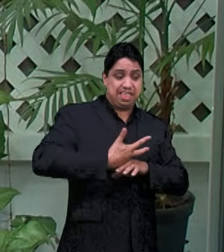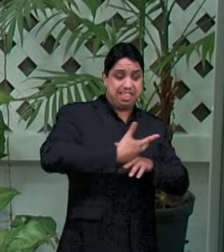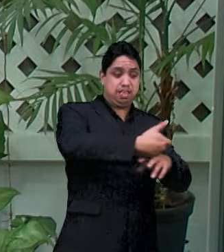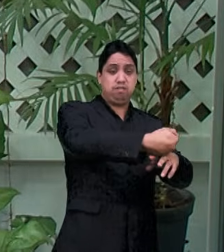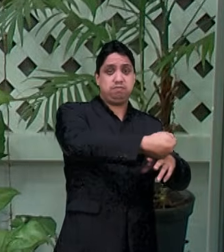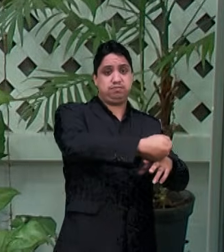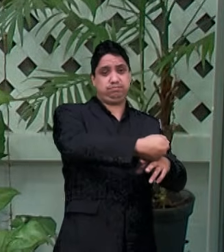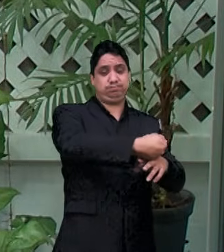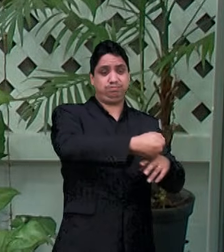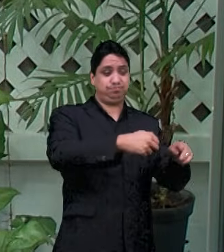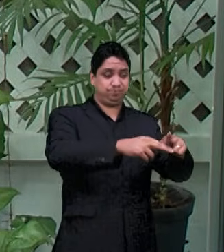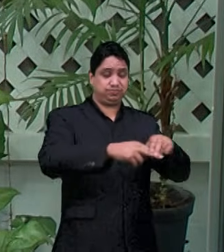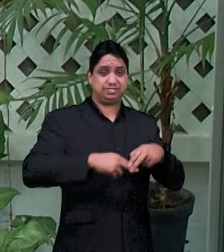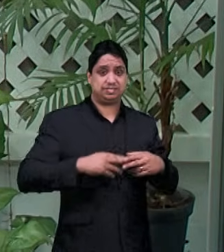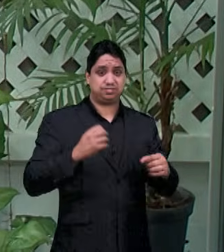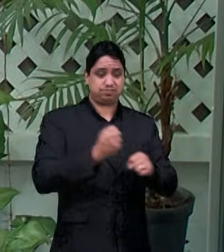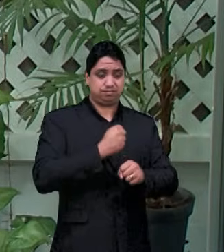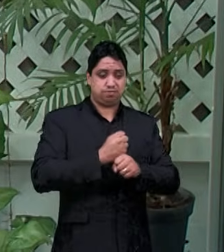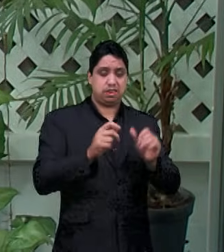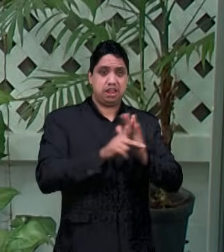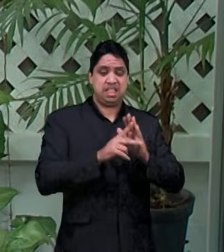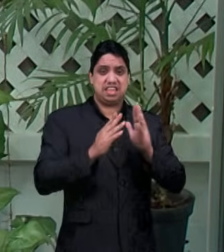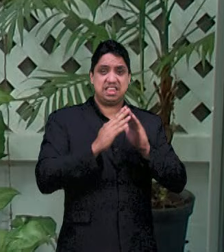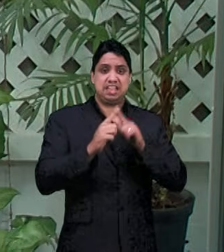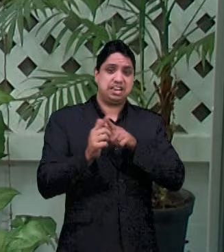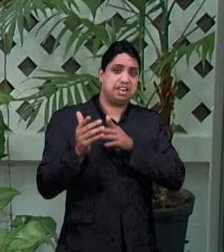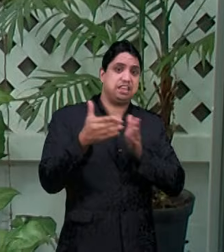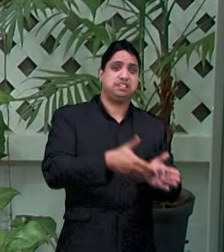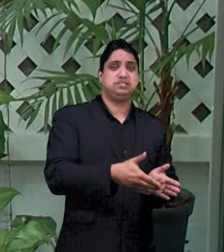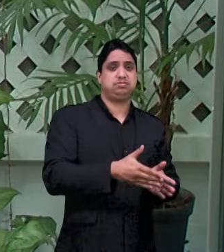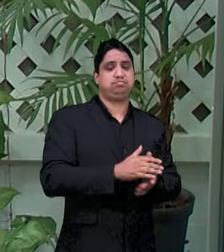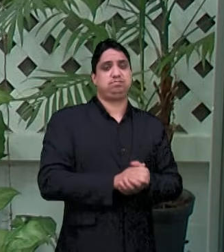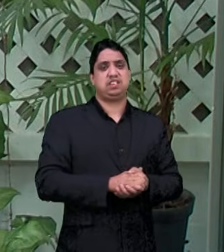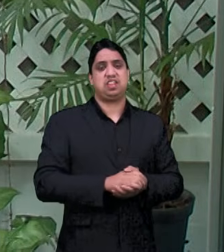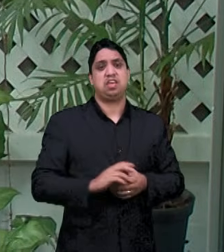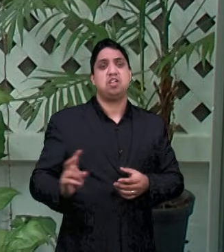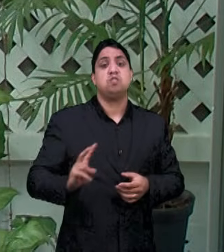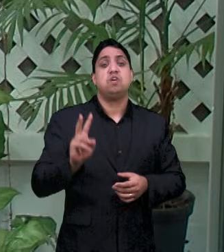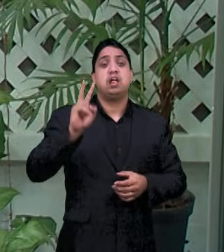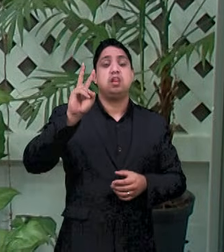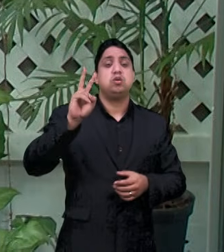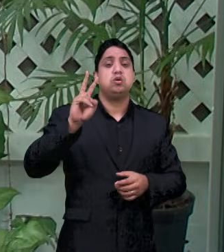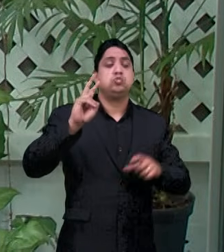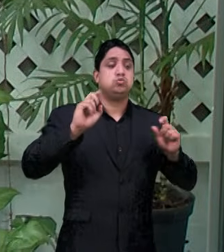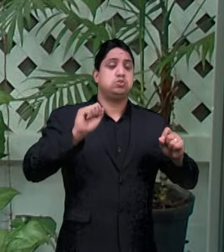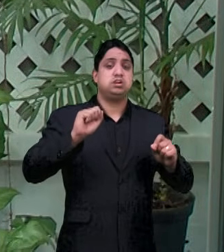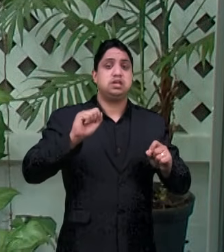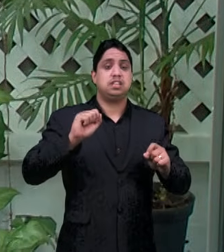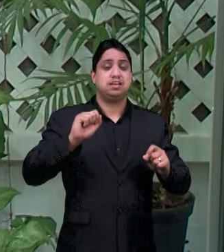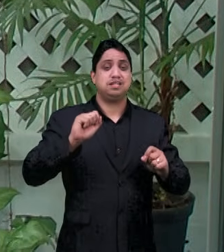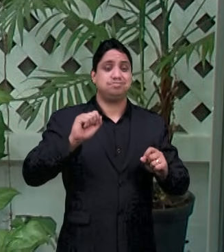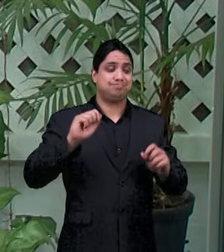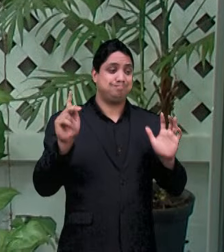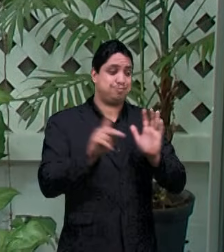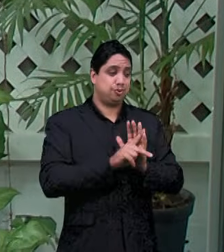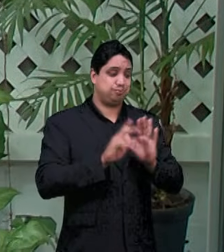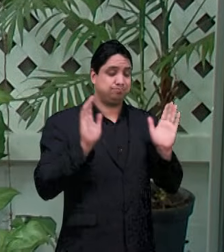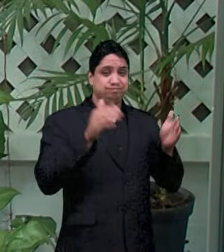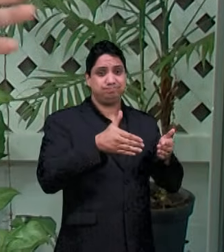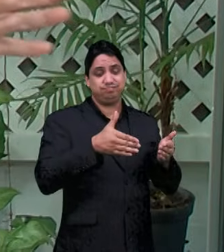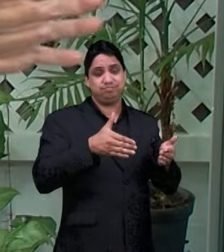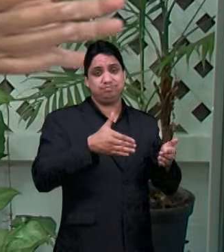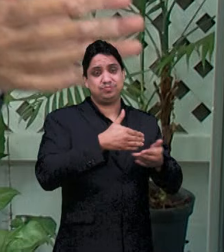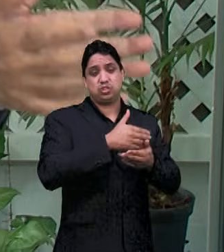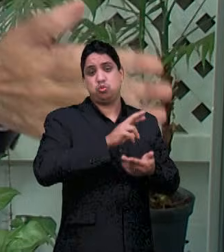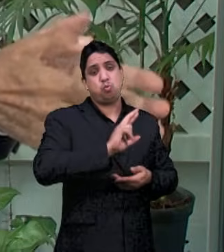ces choses-là, qui donnent la valeur à ceux qui n'est pas la révélation, qui donnent la valeur